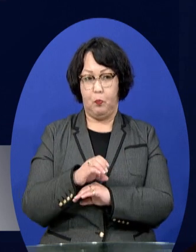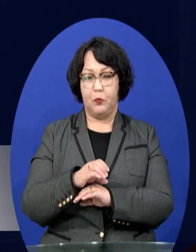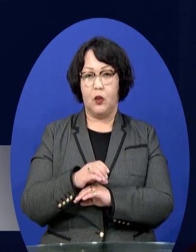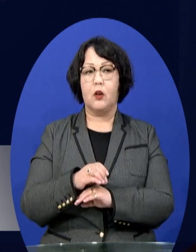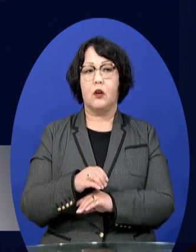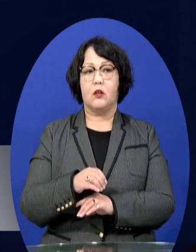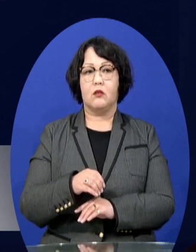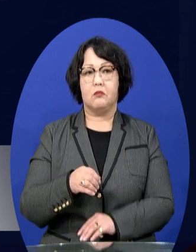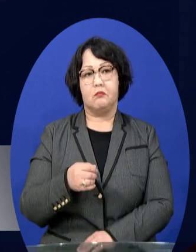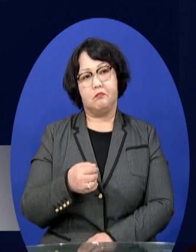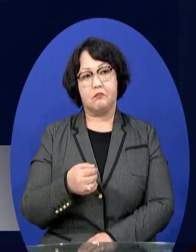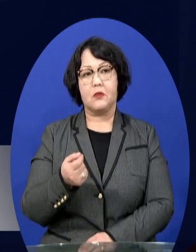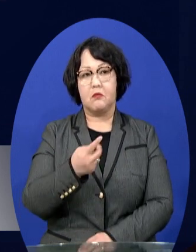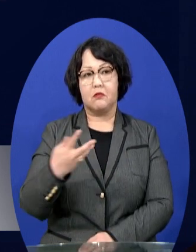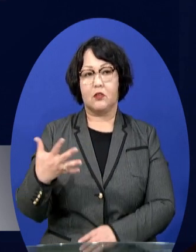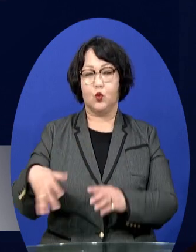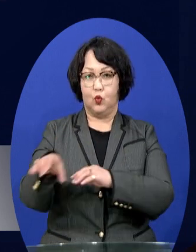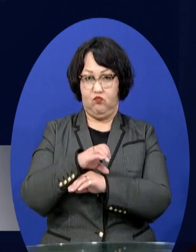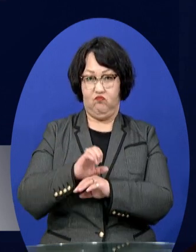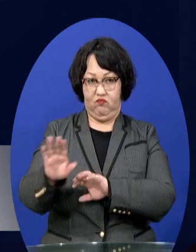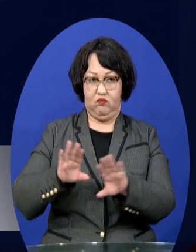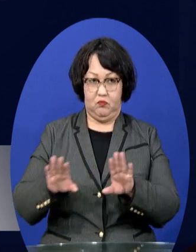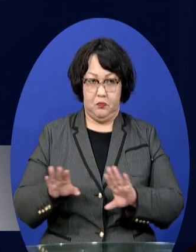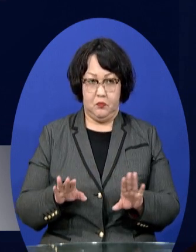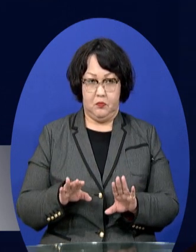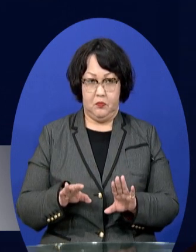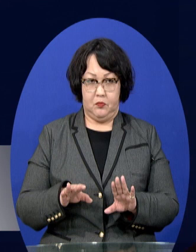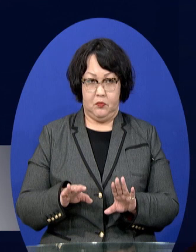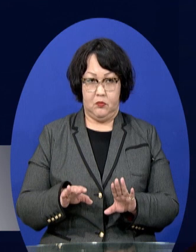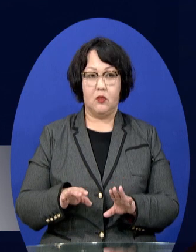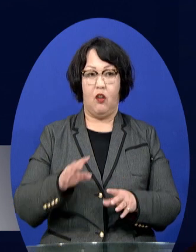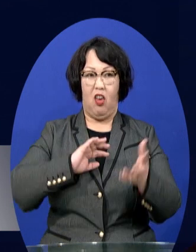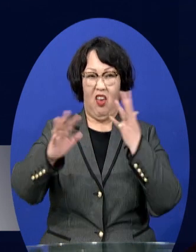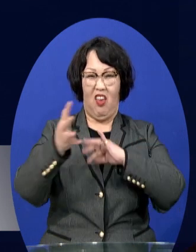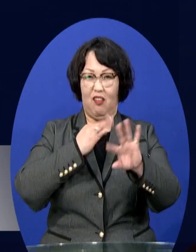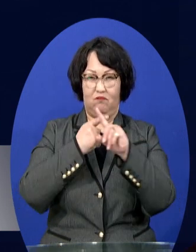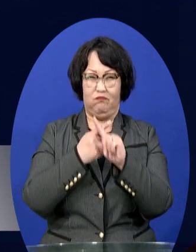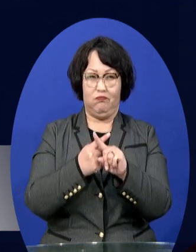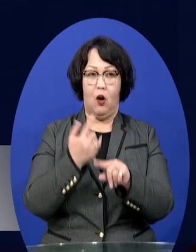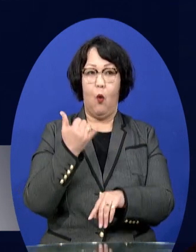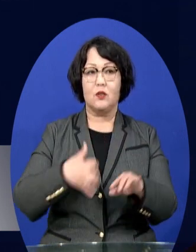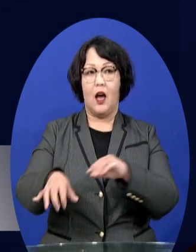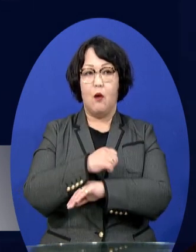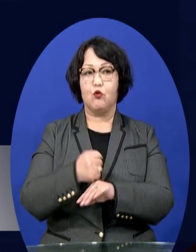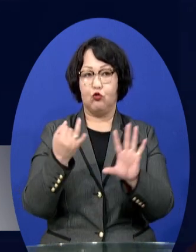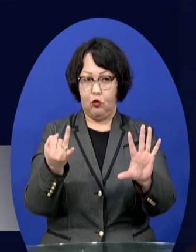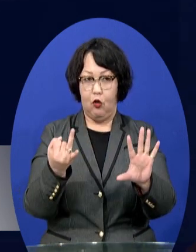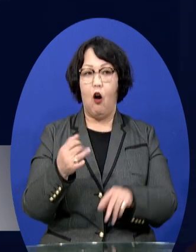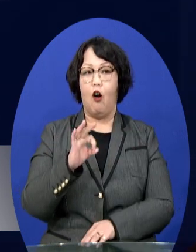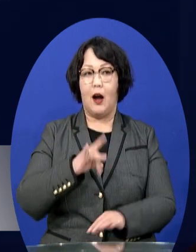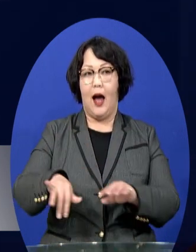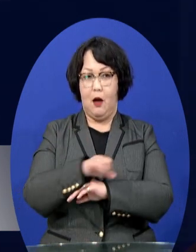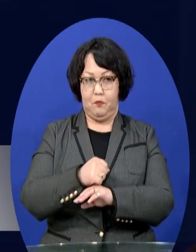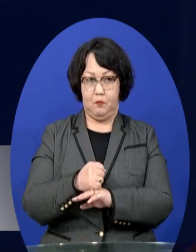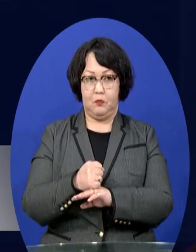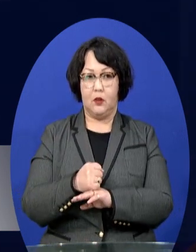Айрэг Далан Жаргалан, Сэлэнг аймгийн Хүдэр Алтан Булаг, Мандал Ерө, Увс аймгийн 7 сум, Орхон аймгийн Баян Өндөр Жаргалант сум,